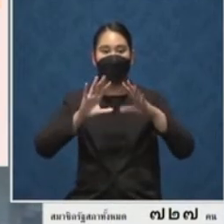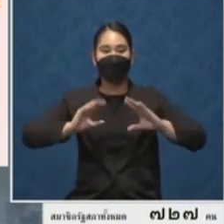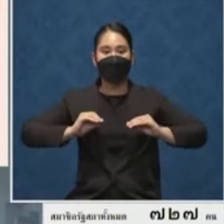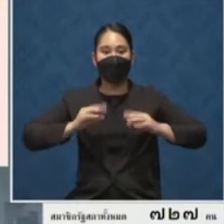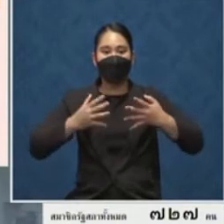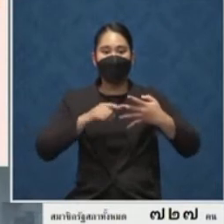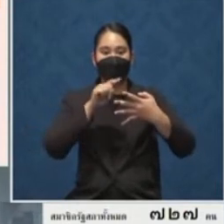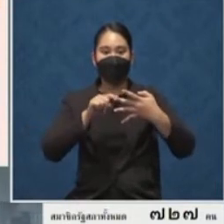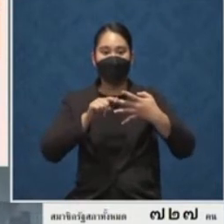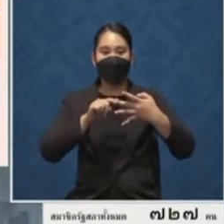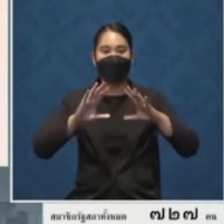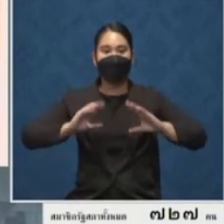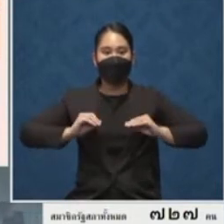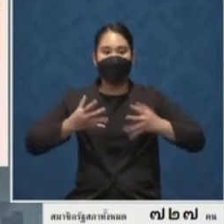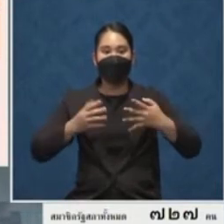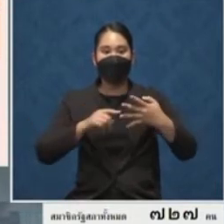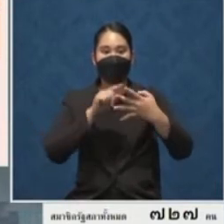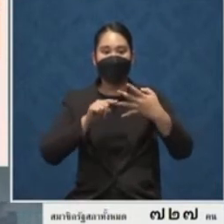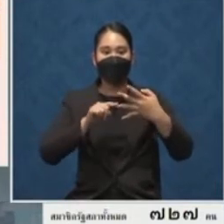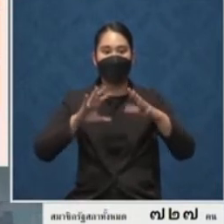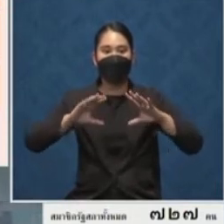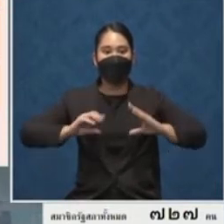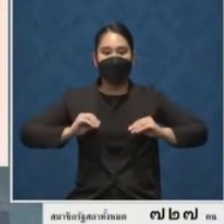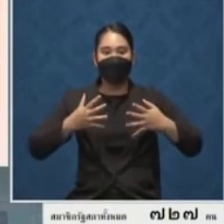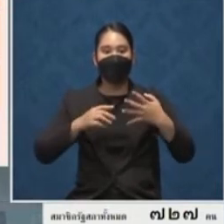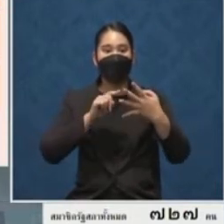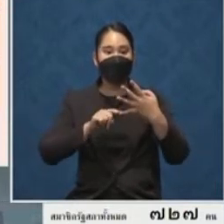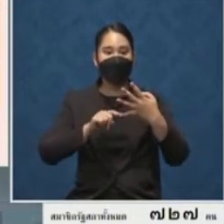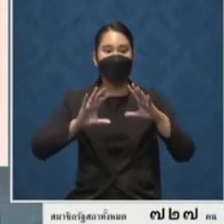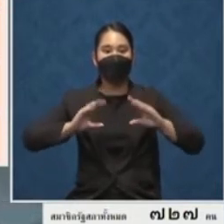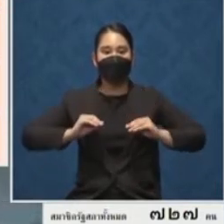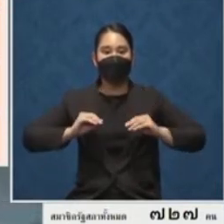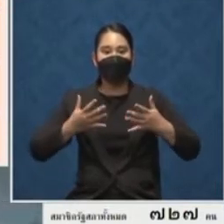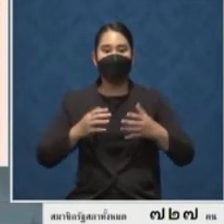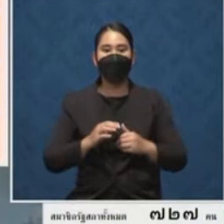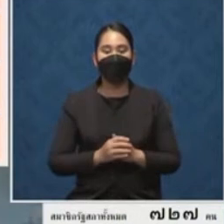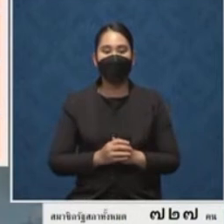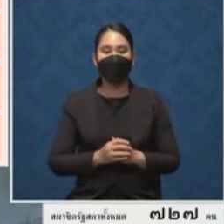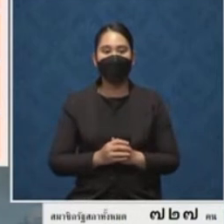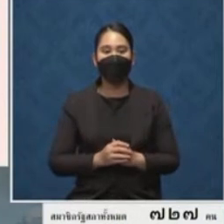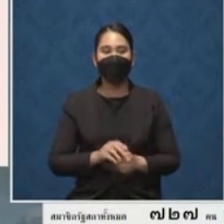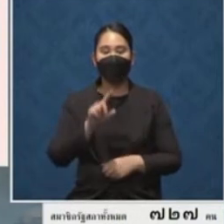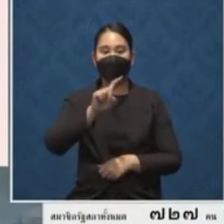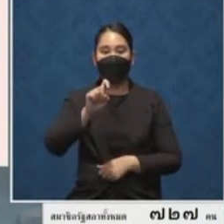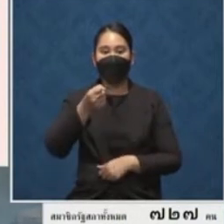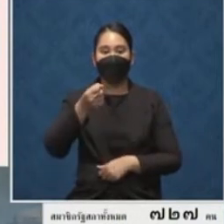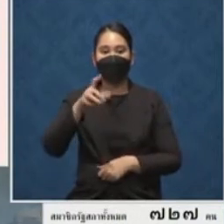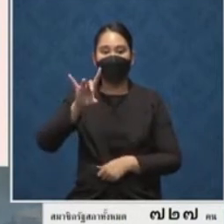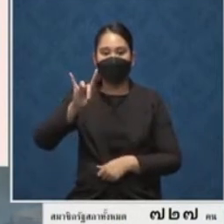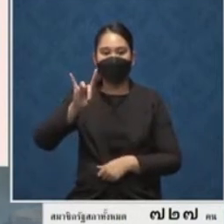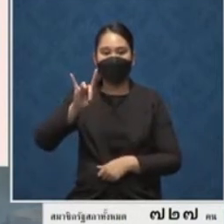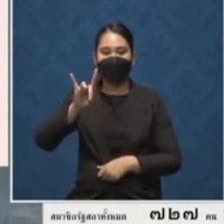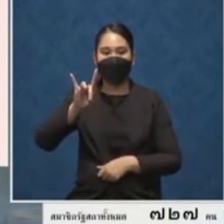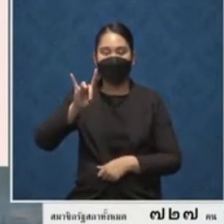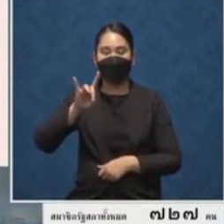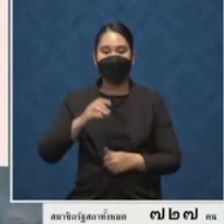ไม่รับหลักการ3ไม่รับหลักการ4ไม่รับหลักการ 118นายชวนหลีกภัย